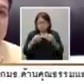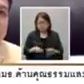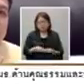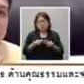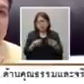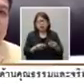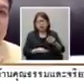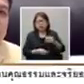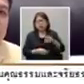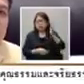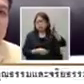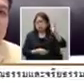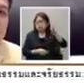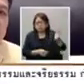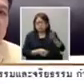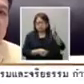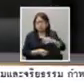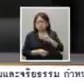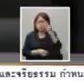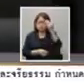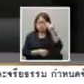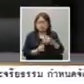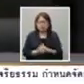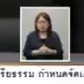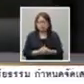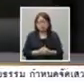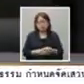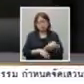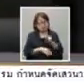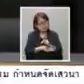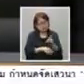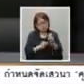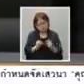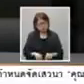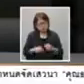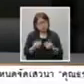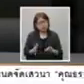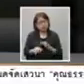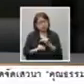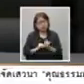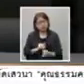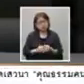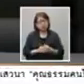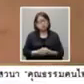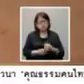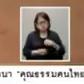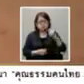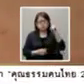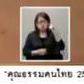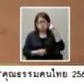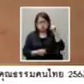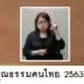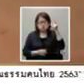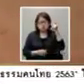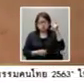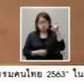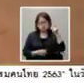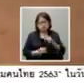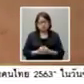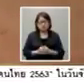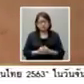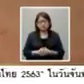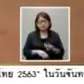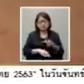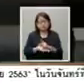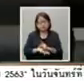งพูด ผมยังพูดไม่จบเลยครับท่านประธานครับขออนุญาตท่าน แล้วนะคะถือเป็นอันสิ้นสุดแล้วนะคะ พอเข้าใจคำข้อ ท่านเข้าใจ